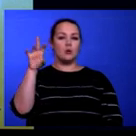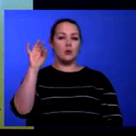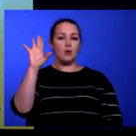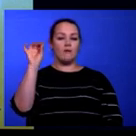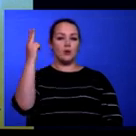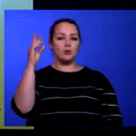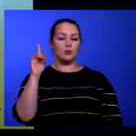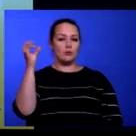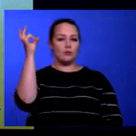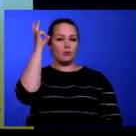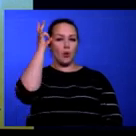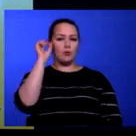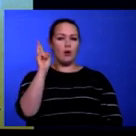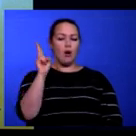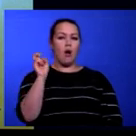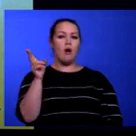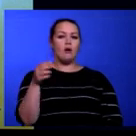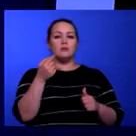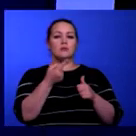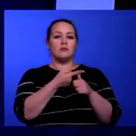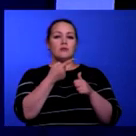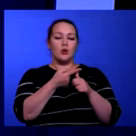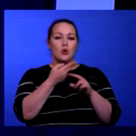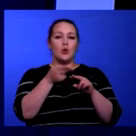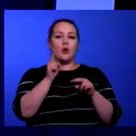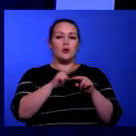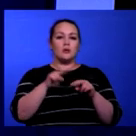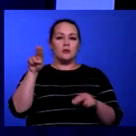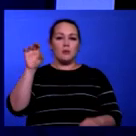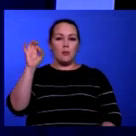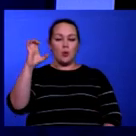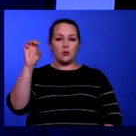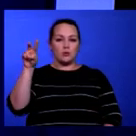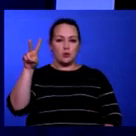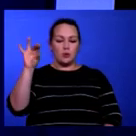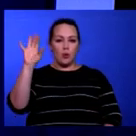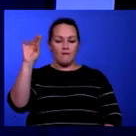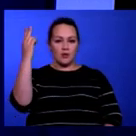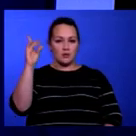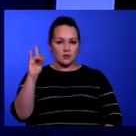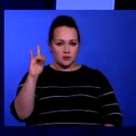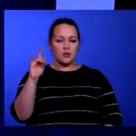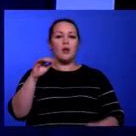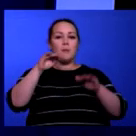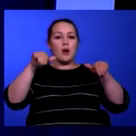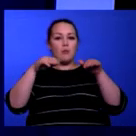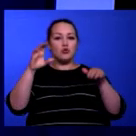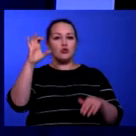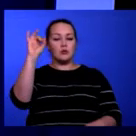вспомните как звучат эти пословицы и какие союзы пропущены в них